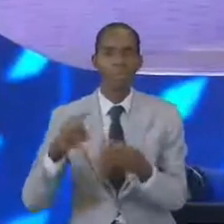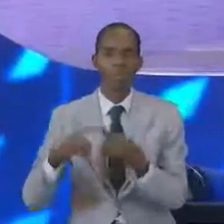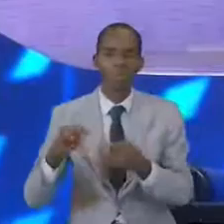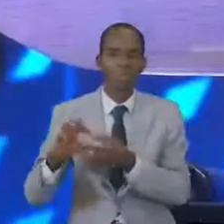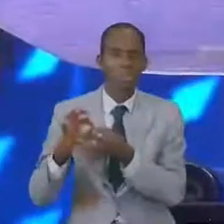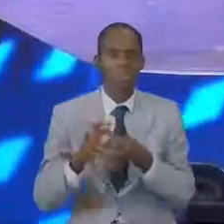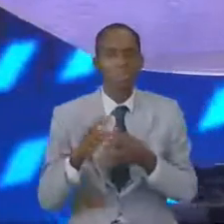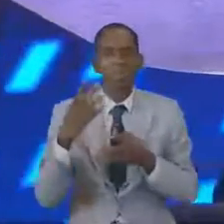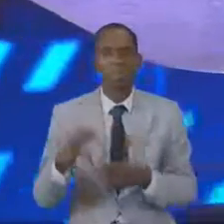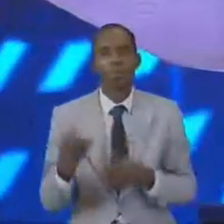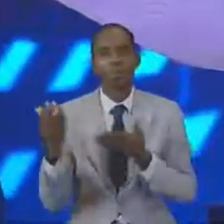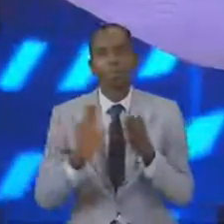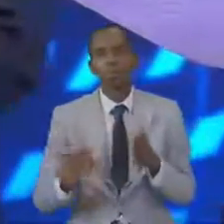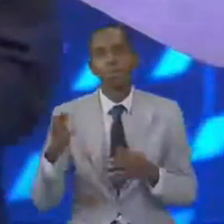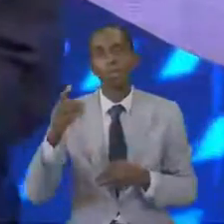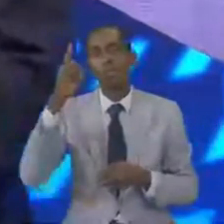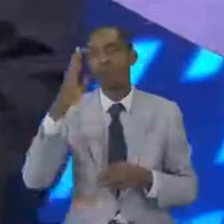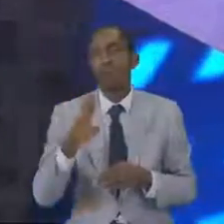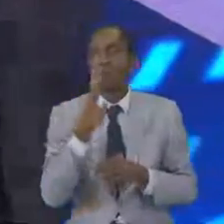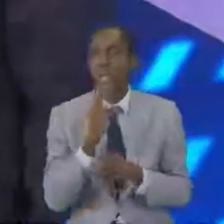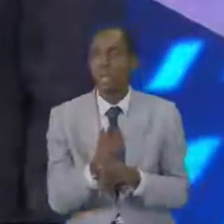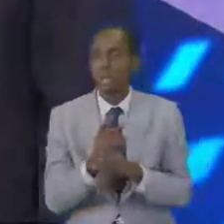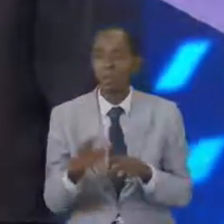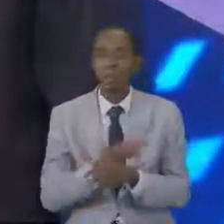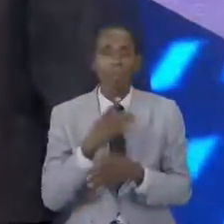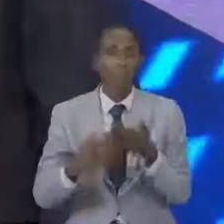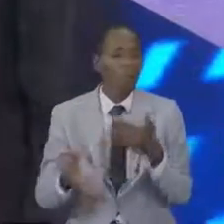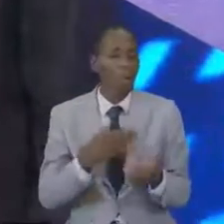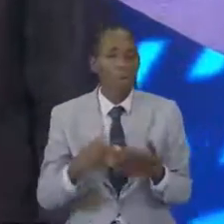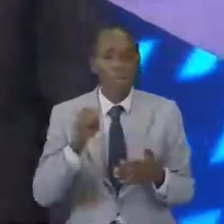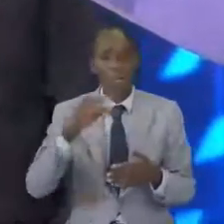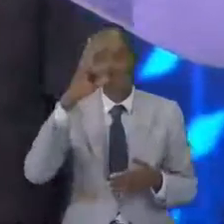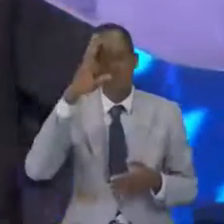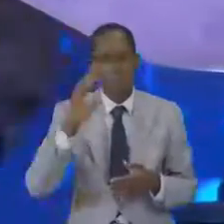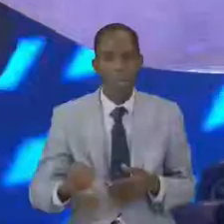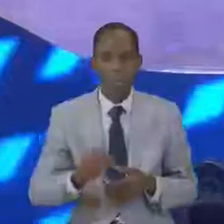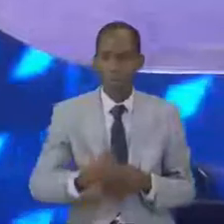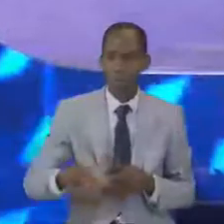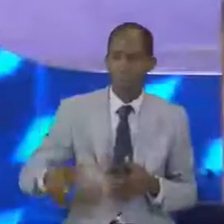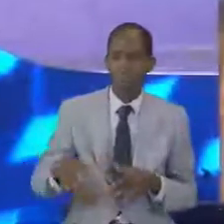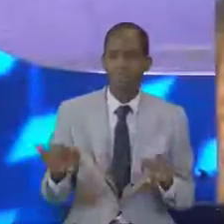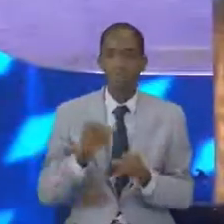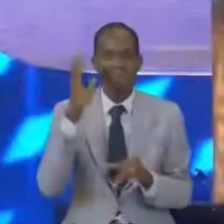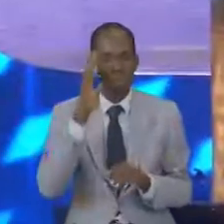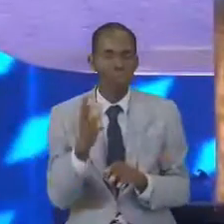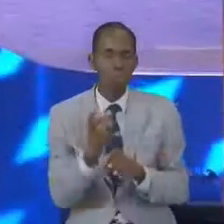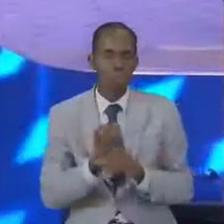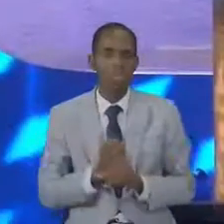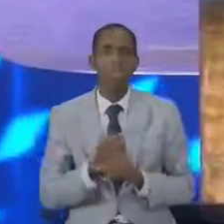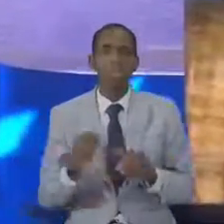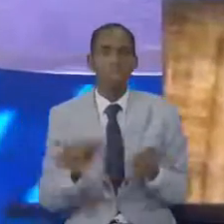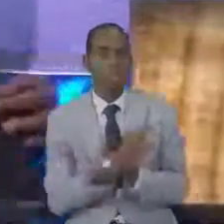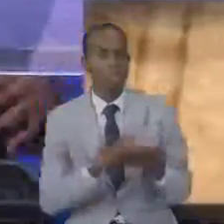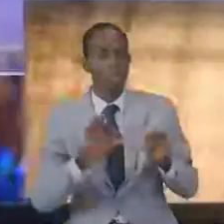de Dieu fait attention attention tout ce que l'homme s'aime c'est ce qu'ils moissonnera tu te disperses la famille de Dieu